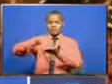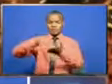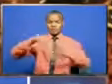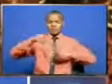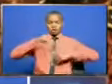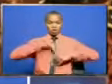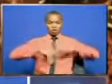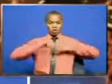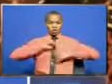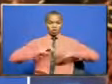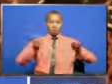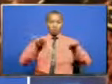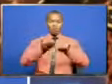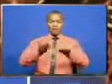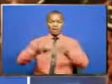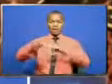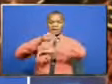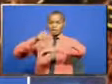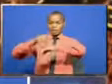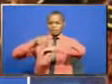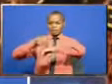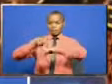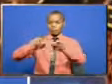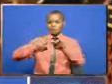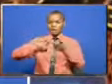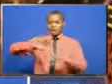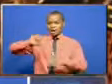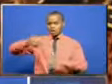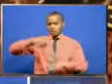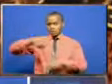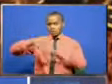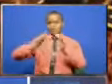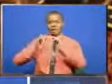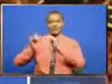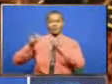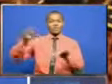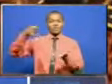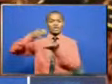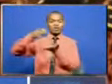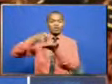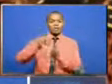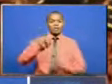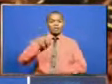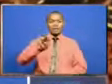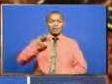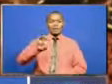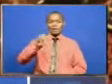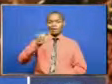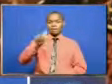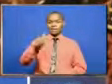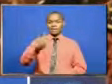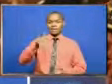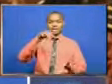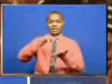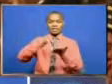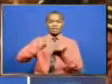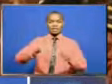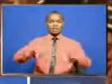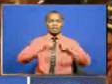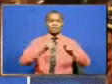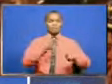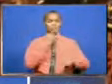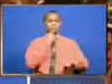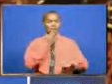at national and county levels involving the KEMSA case, the medical equipment